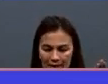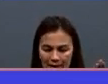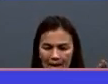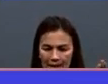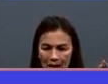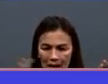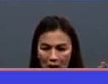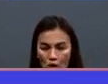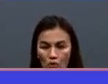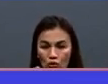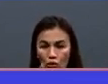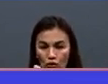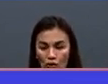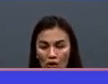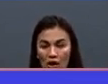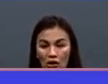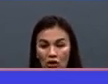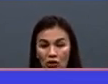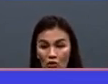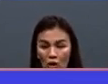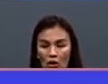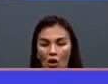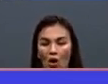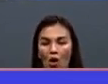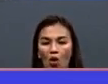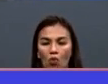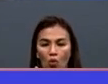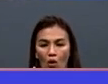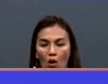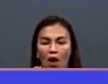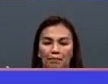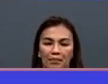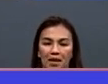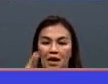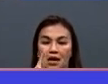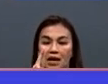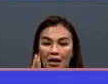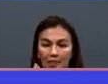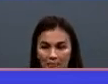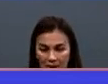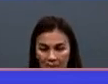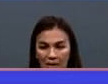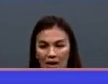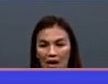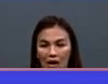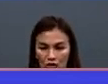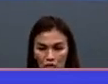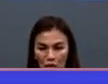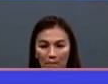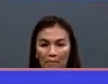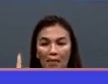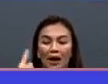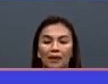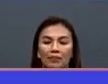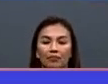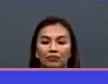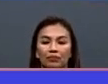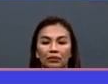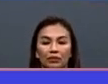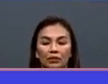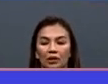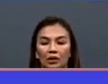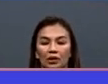มาร่วมเป็นส่วนหนึ่งค่ะในโครงการเหล่านี้เพื่อที่จะพัฒนาทักษะของตัวเองนะเตรียมความพร้อมในการทำงาน